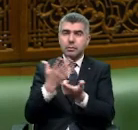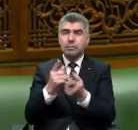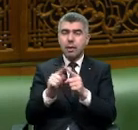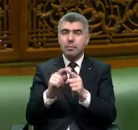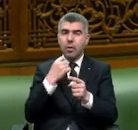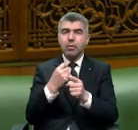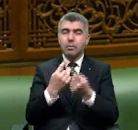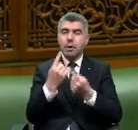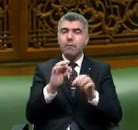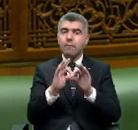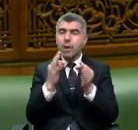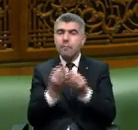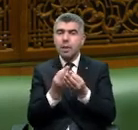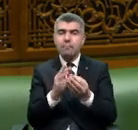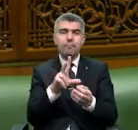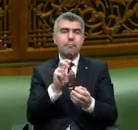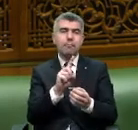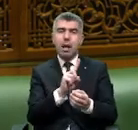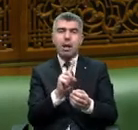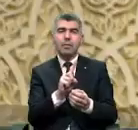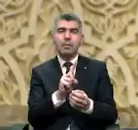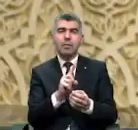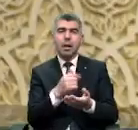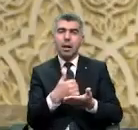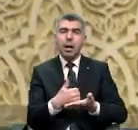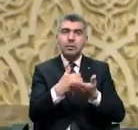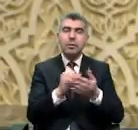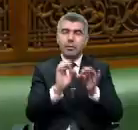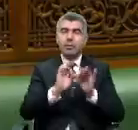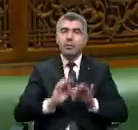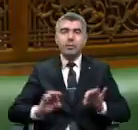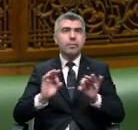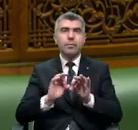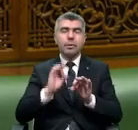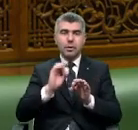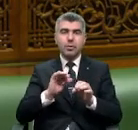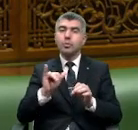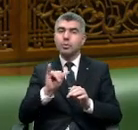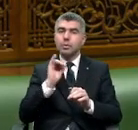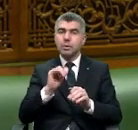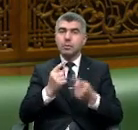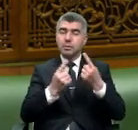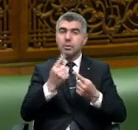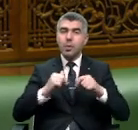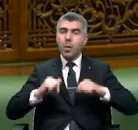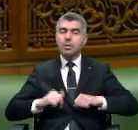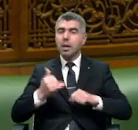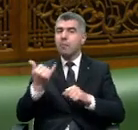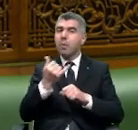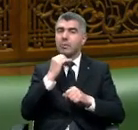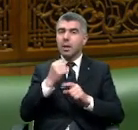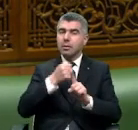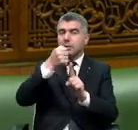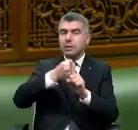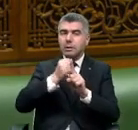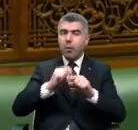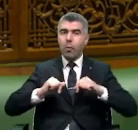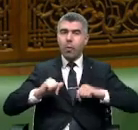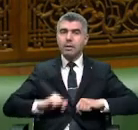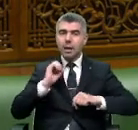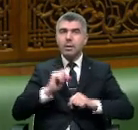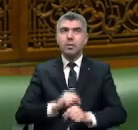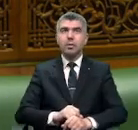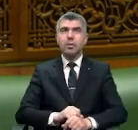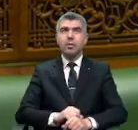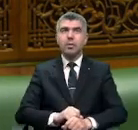ديالو في حالة. شكرا شكرا السيدة الرئيسة، انتهى الوقت. أمبيلونس ولا نجد أين نضع هذا. لذلك السيد الوزير كنتمنى أن يكون واحد المجهود من قبل الوزارة